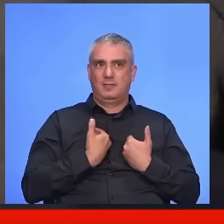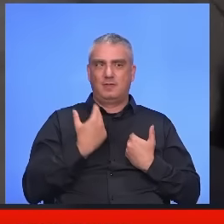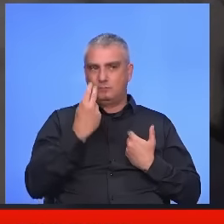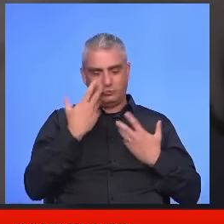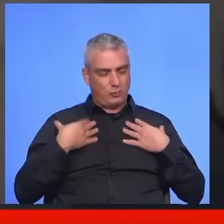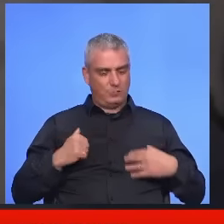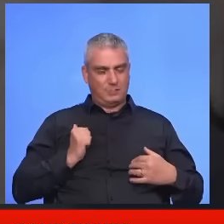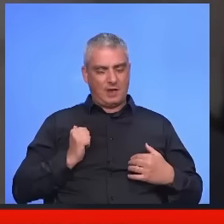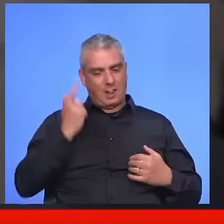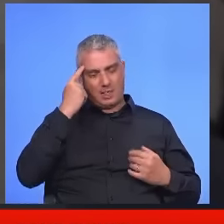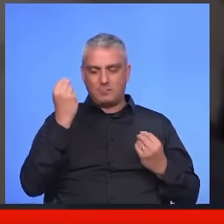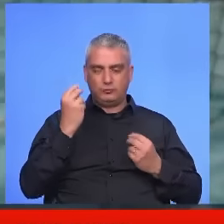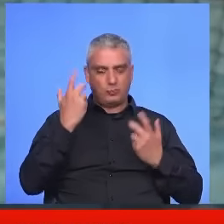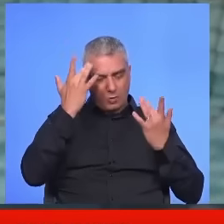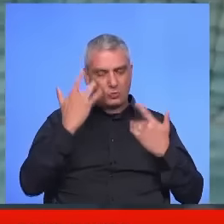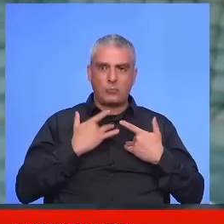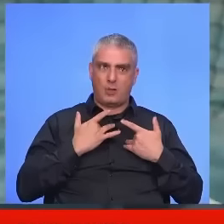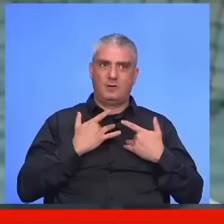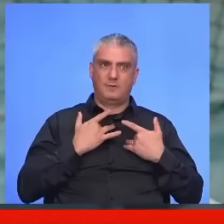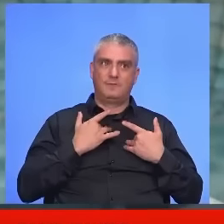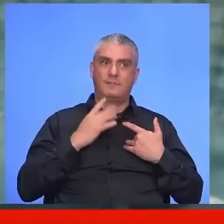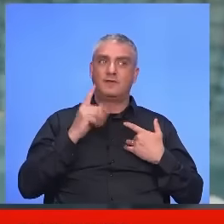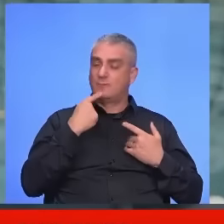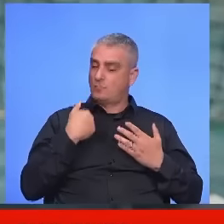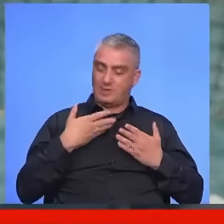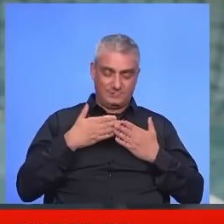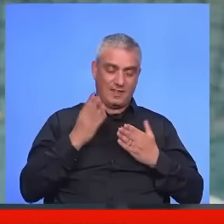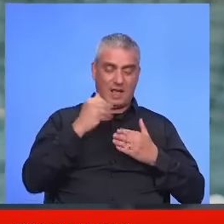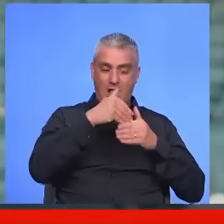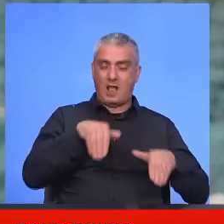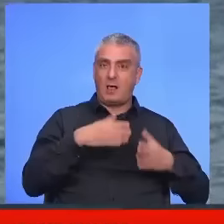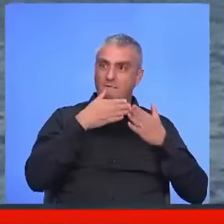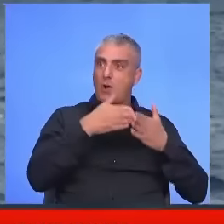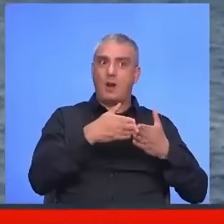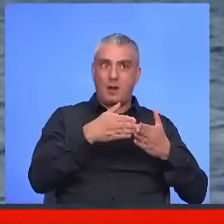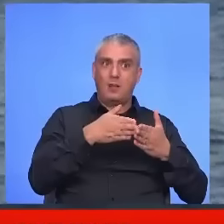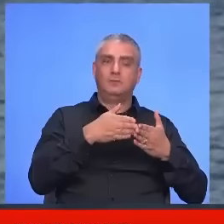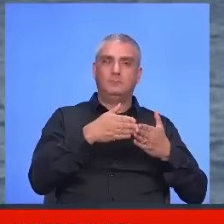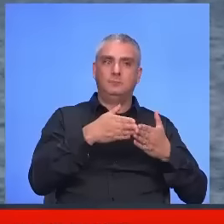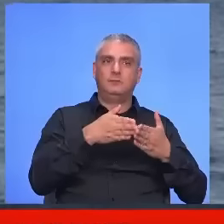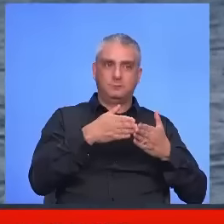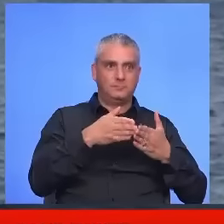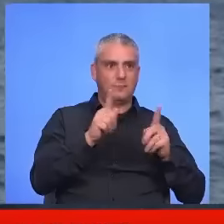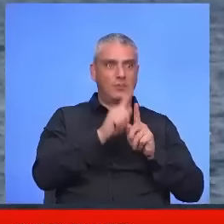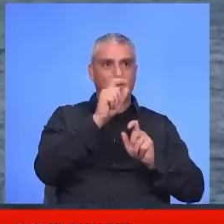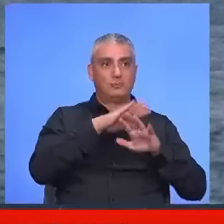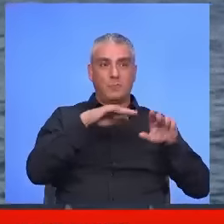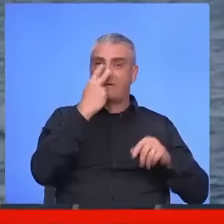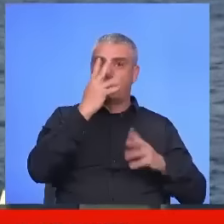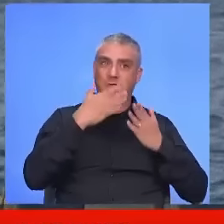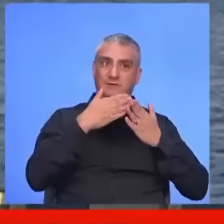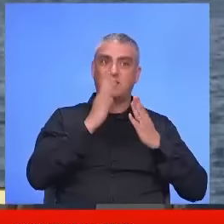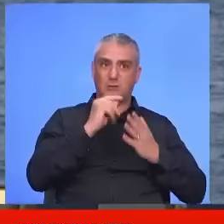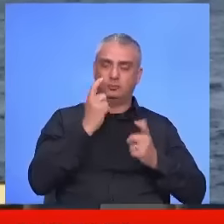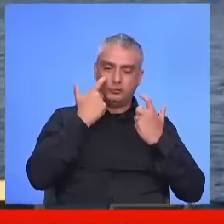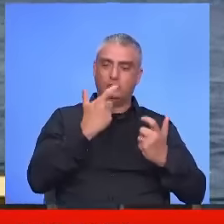לובש מדים, לדעת שיש מישהו שדואג לו, ואם זה אומר שאנחנו נהיה עם הספינה על הגבול, ואותם אנשים בחוף יראו שיש ספינה